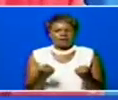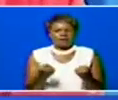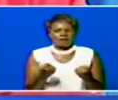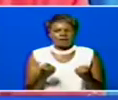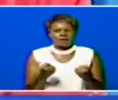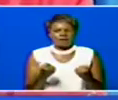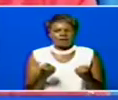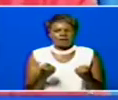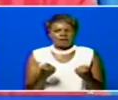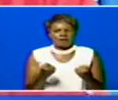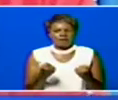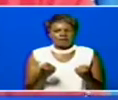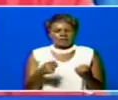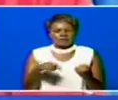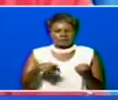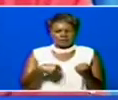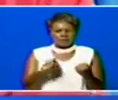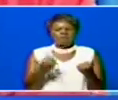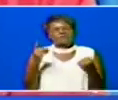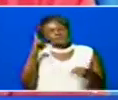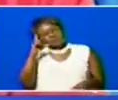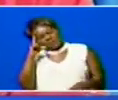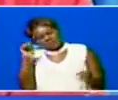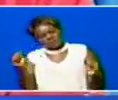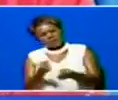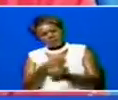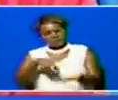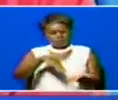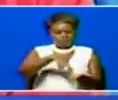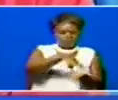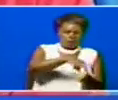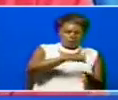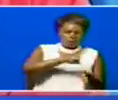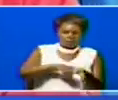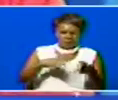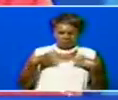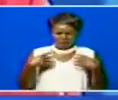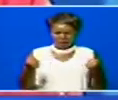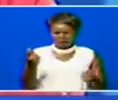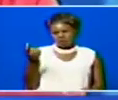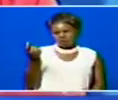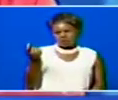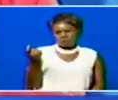gap. So nikawa tu nimelazwa pale siwezi tembea. Nilipokuwa ninapona kidogo,